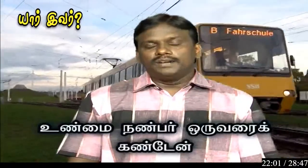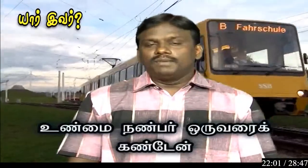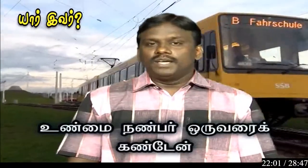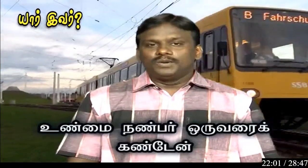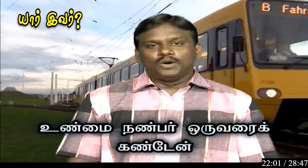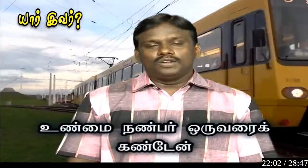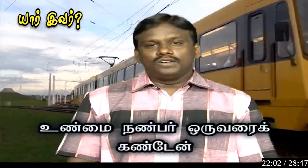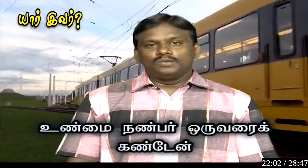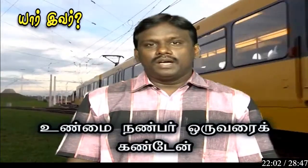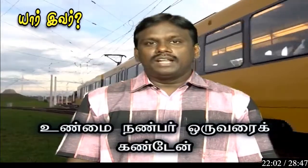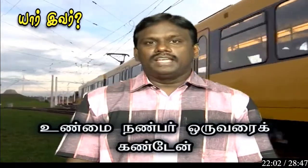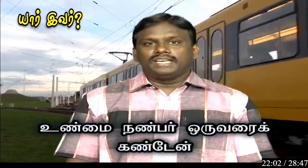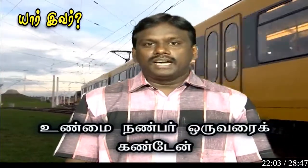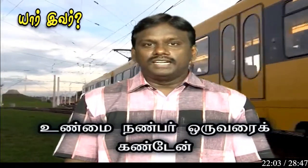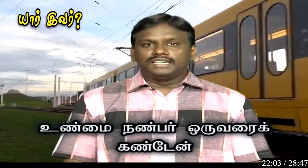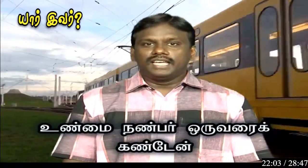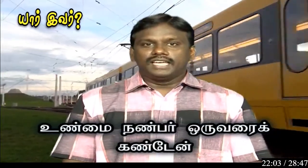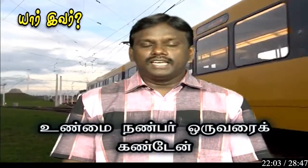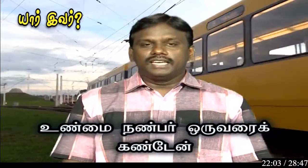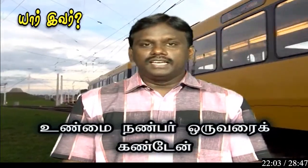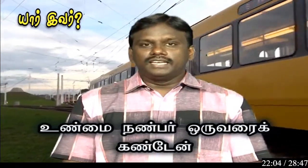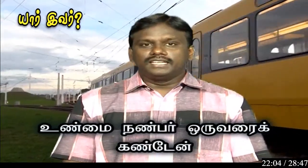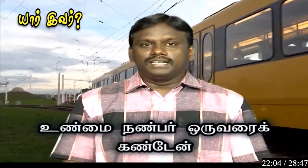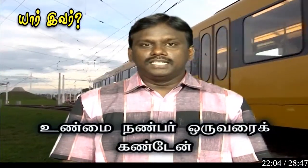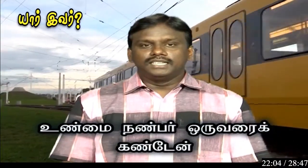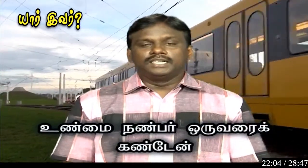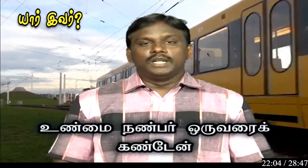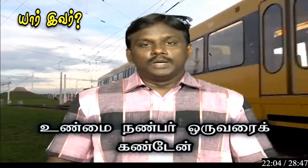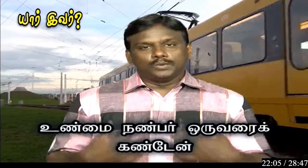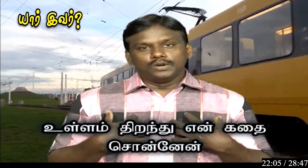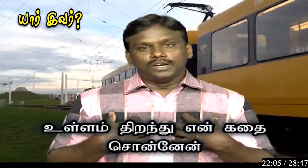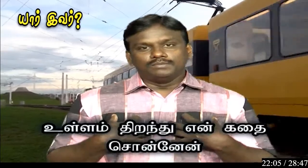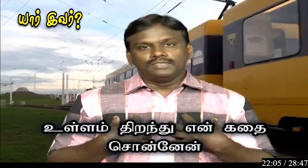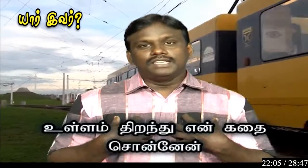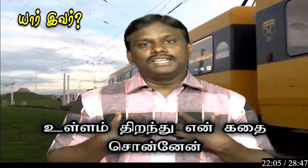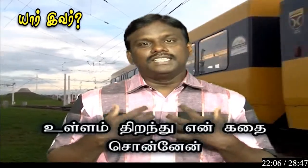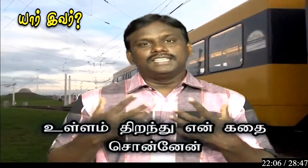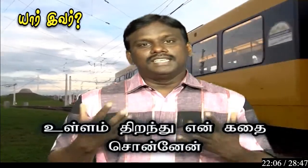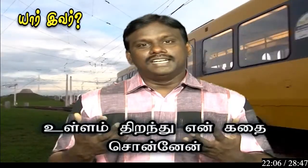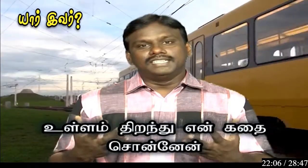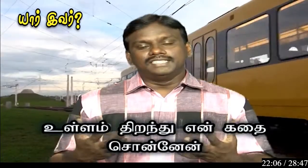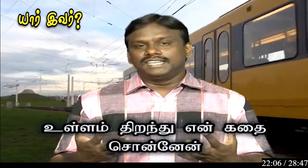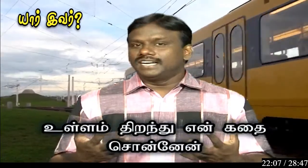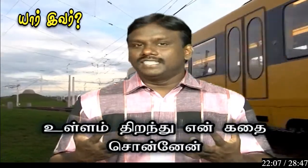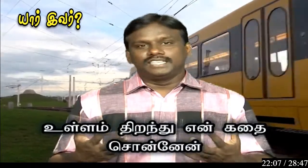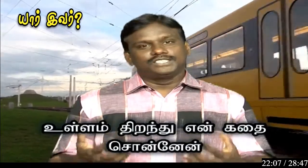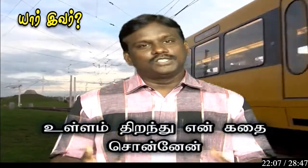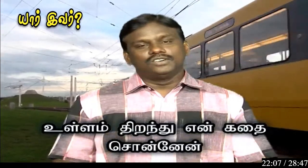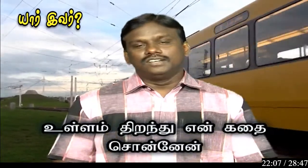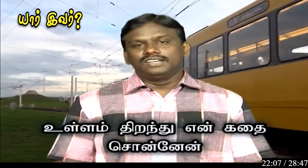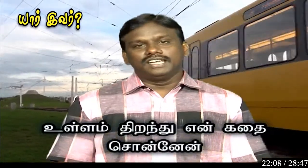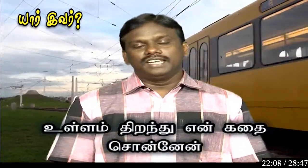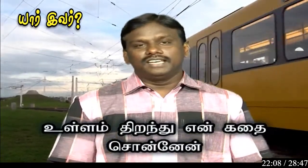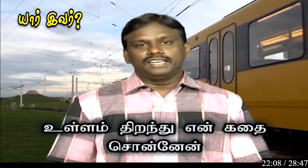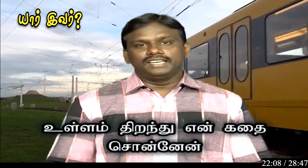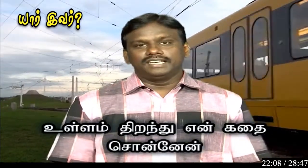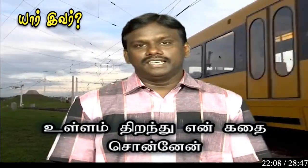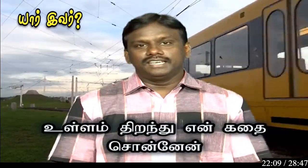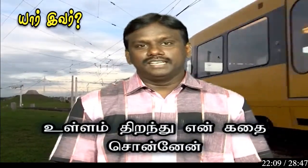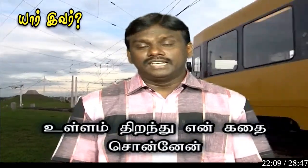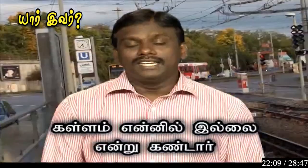உண்மை நண்பர் ஒருவரை கண்டே உள்ளம் திறந்து என் கதை